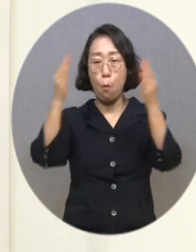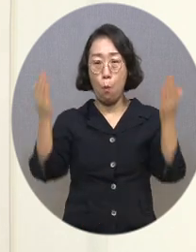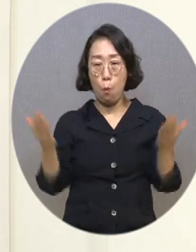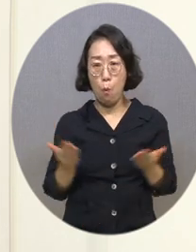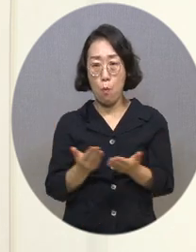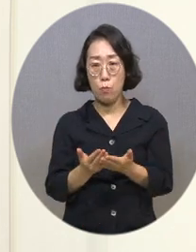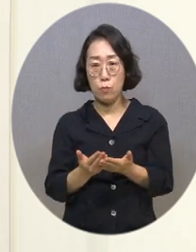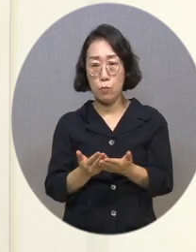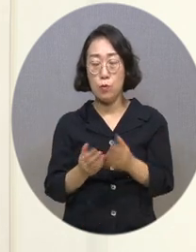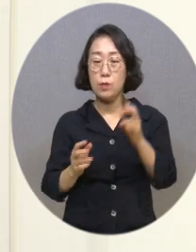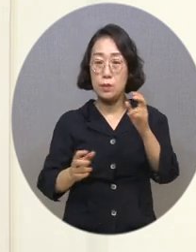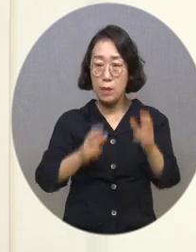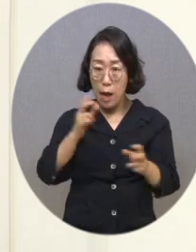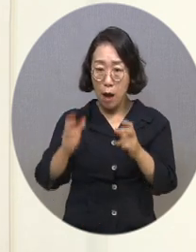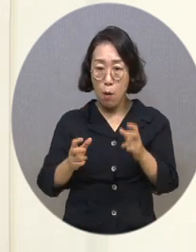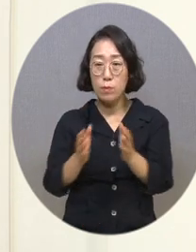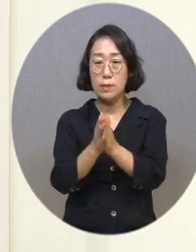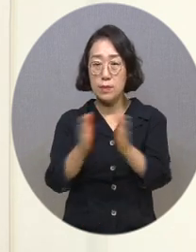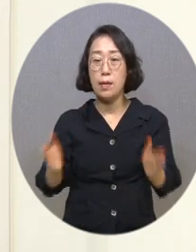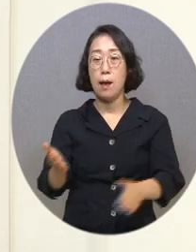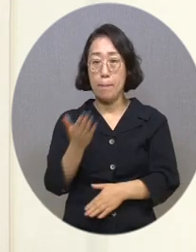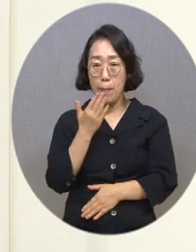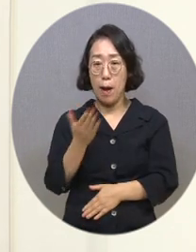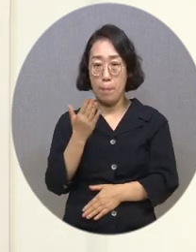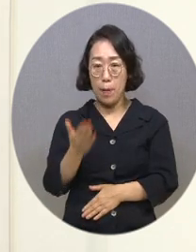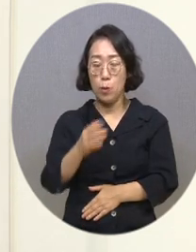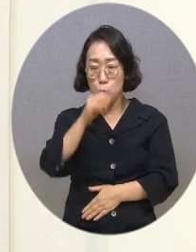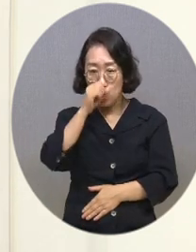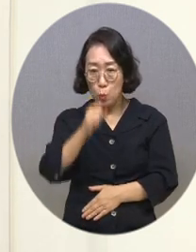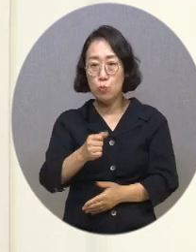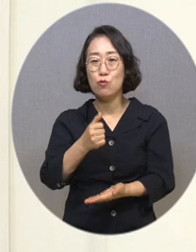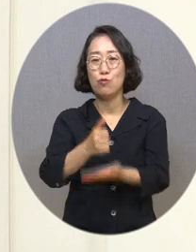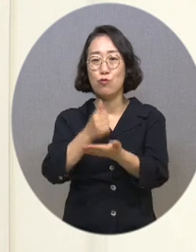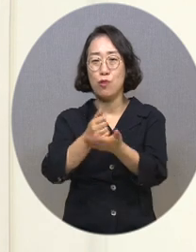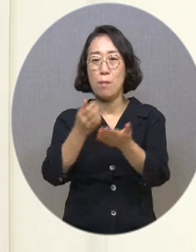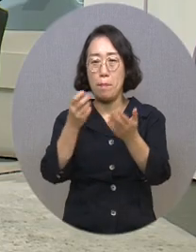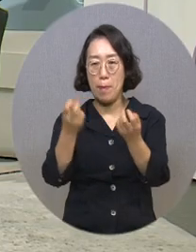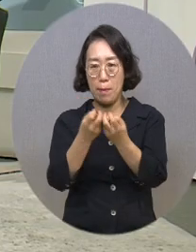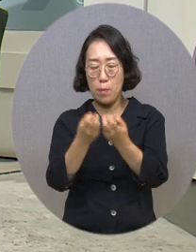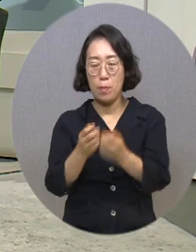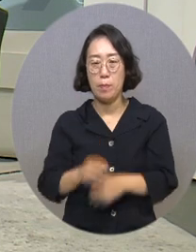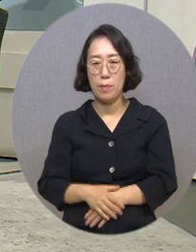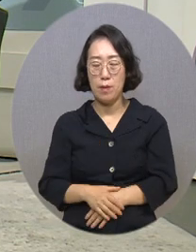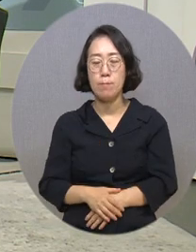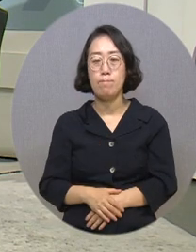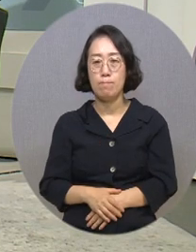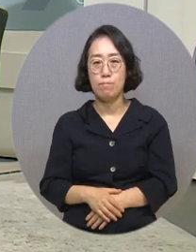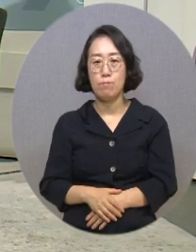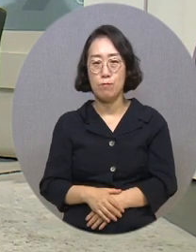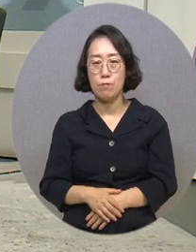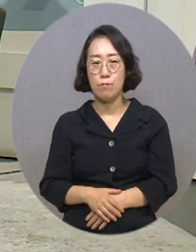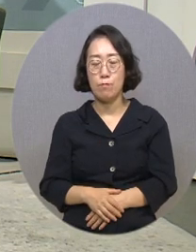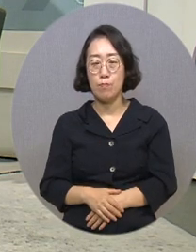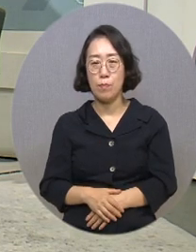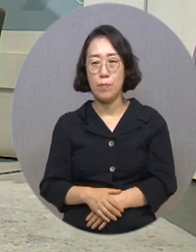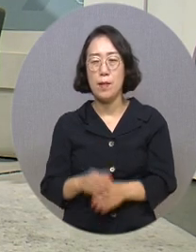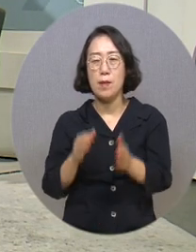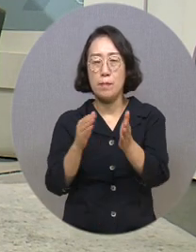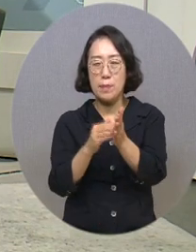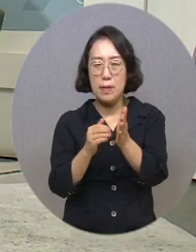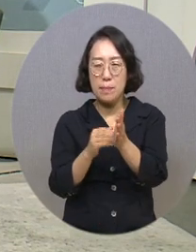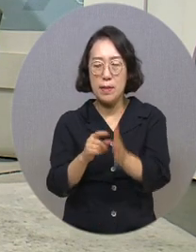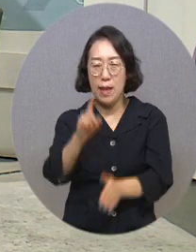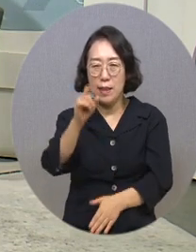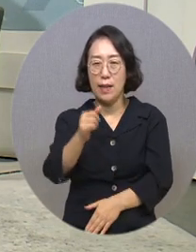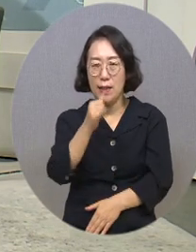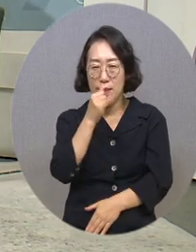사업화될 수 있다. 이게 제가 드리고 싶은 말씀입니다. 숨은 비밀이 하나 있다고